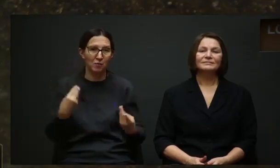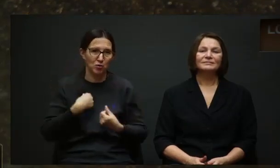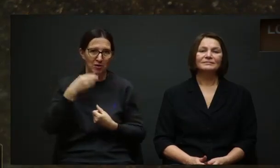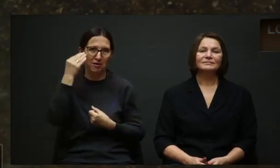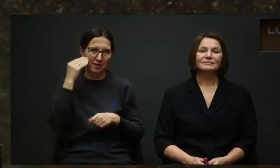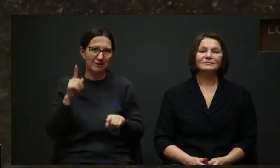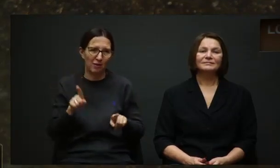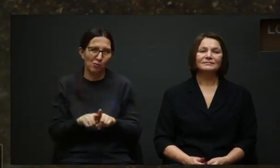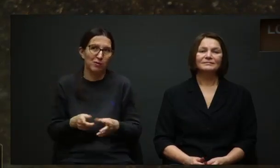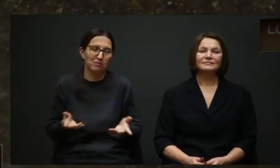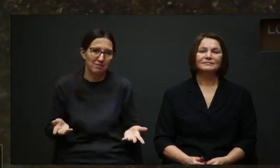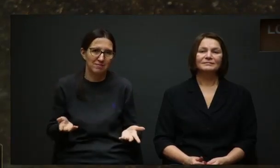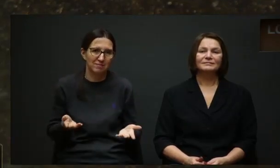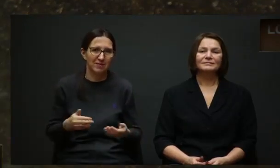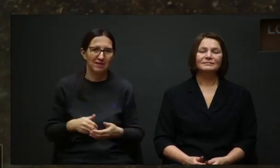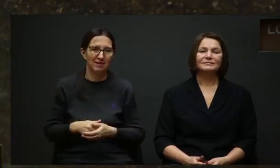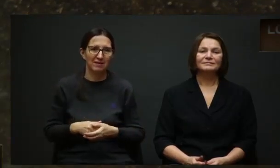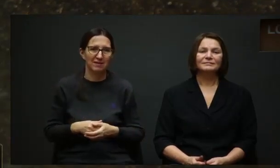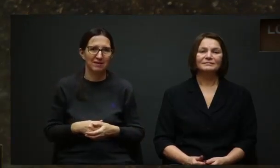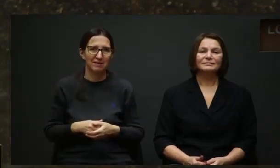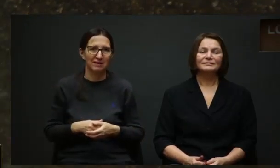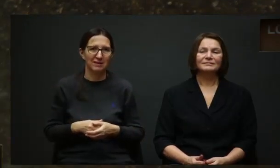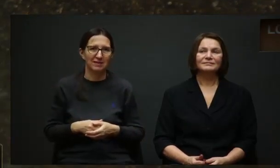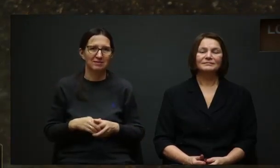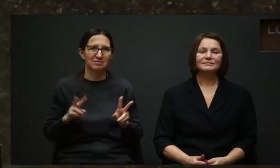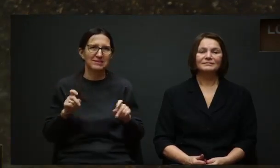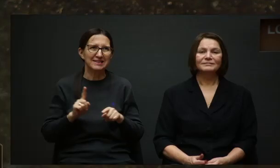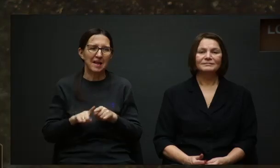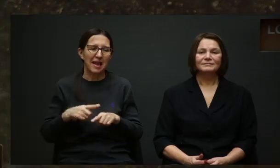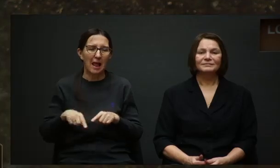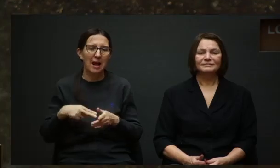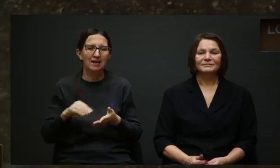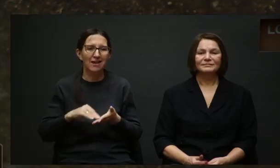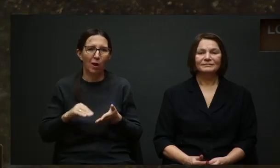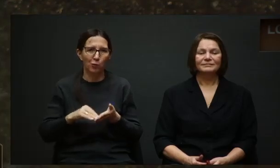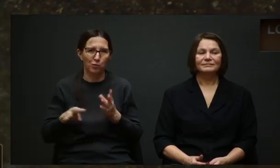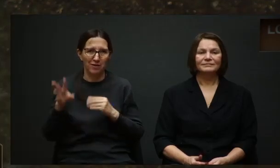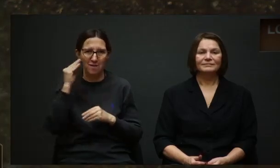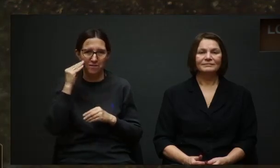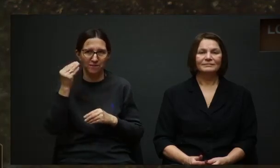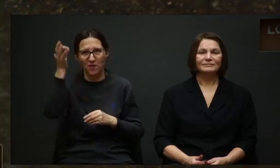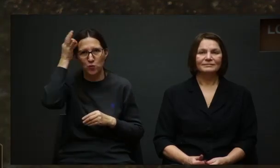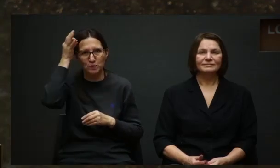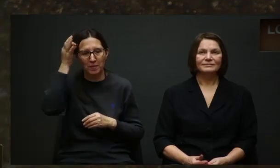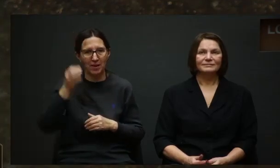впечатление, ну, как-то вот скорее литературное как воспоминание.